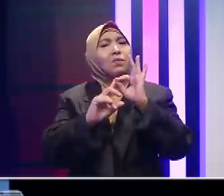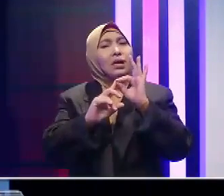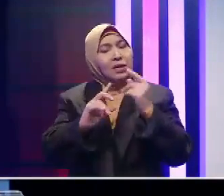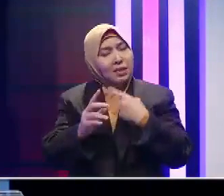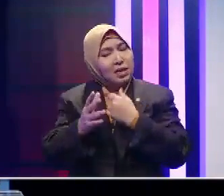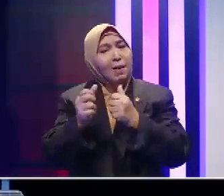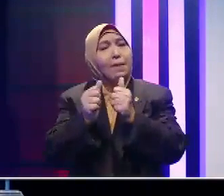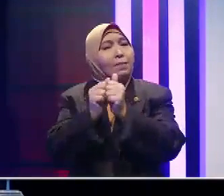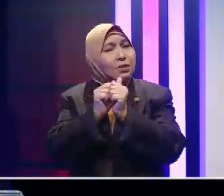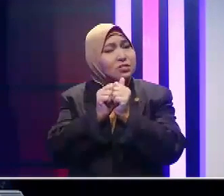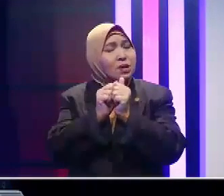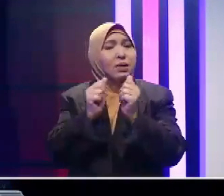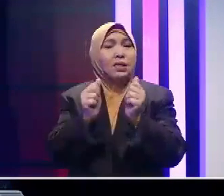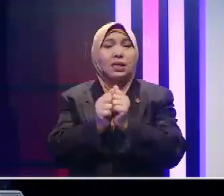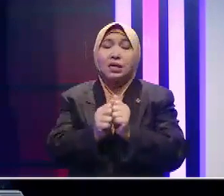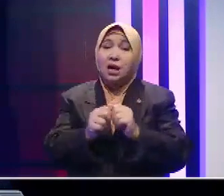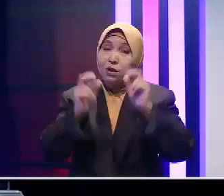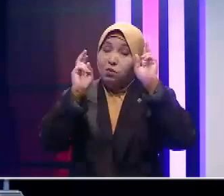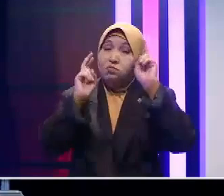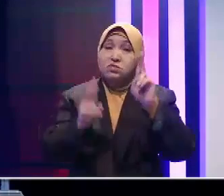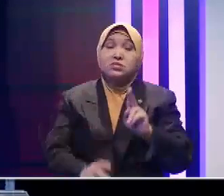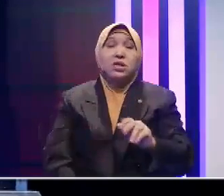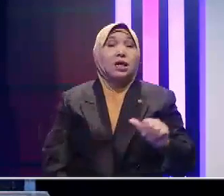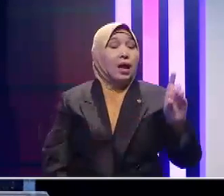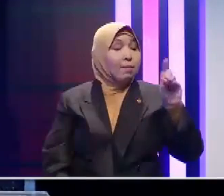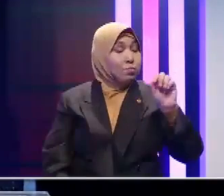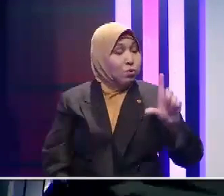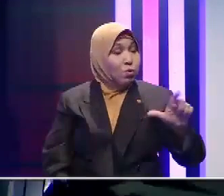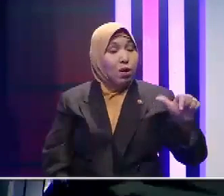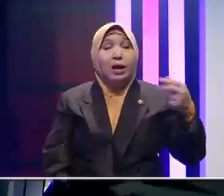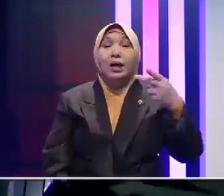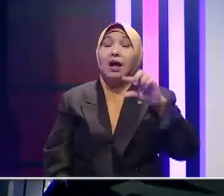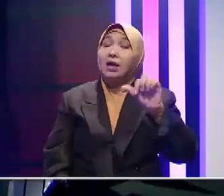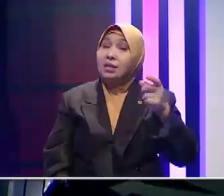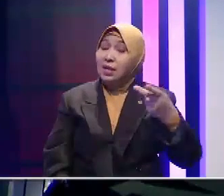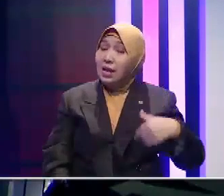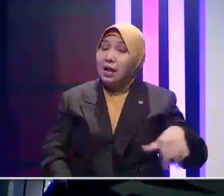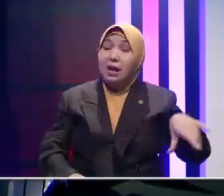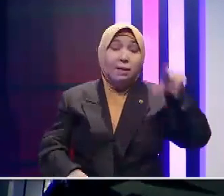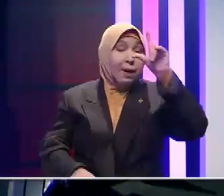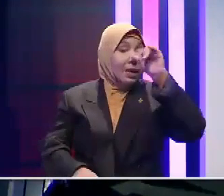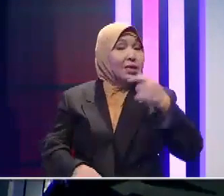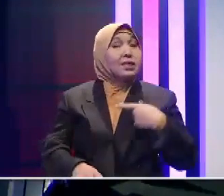dapat bersama dengan Fadhil Ustaz Abdul Ghani, tempat abang Ghani kita, yang